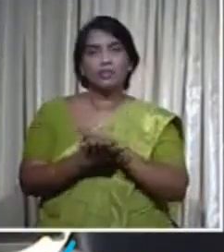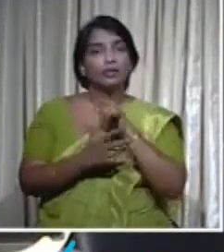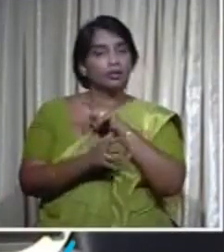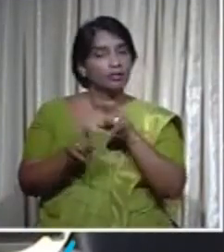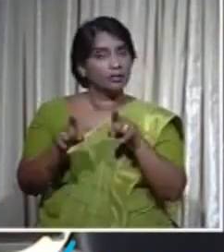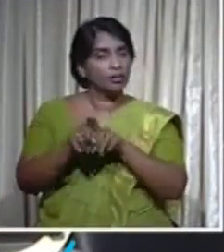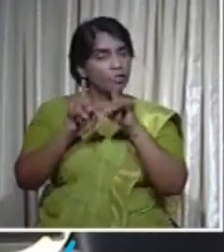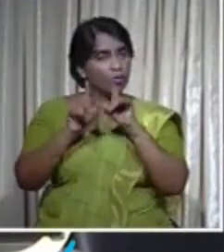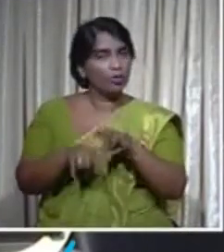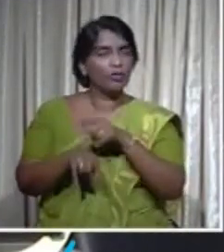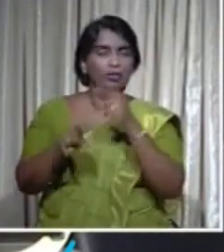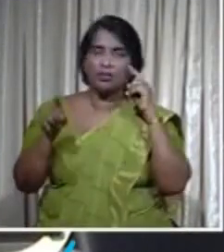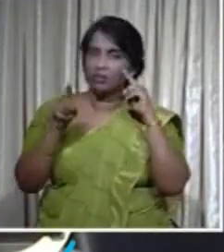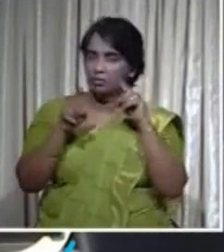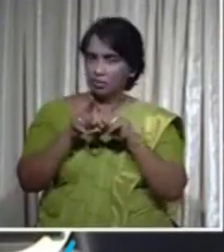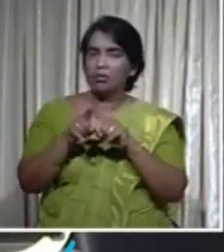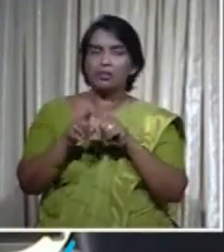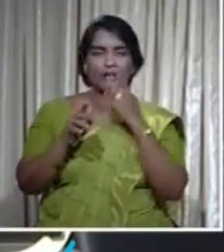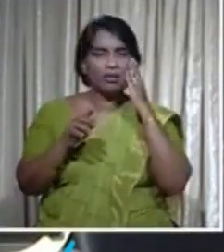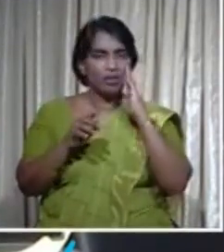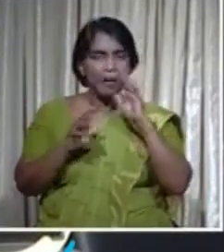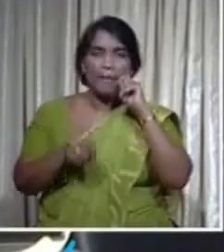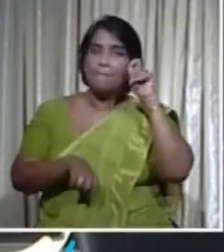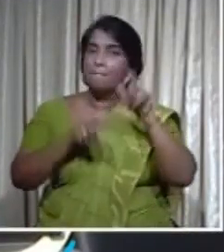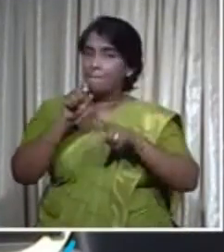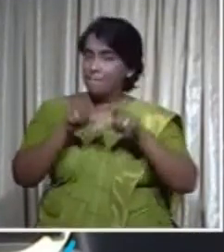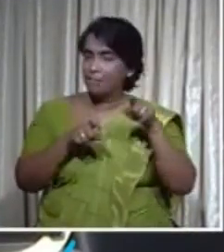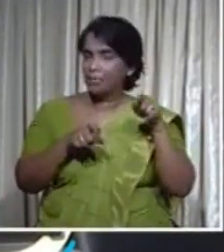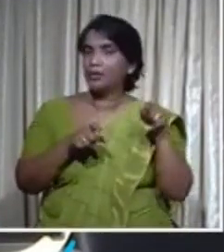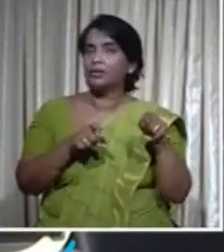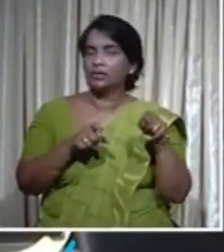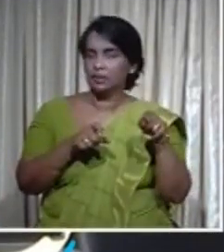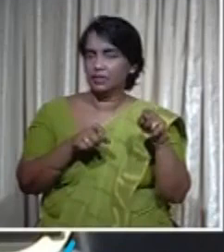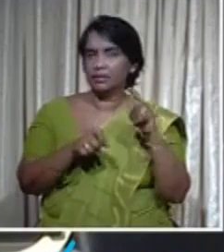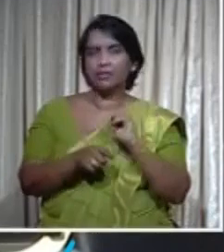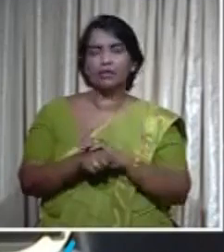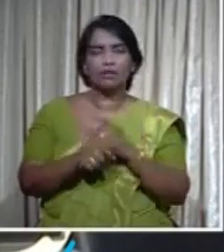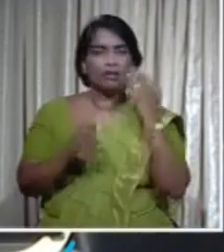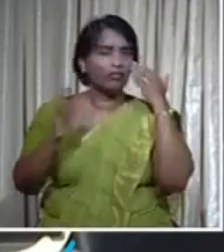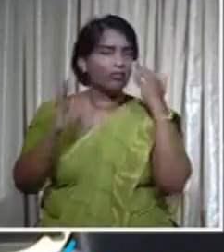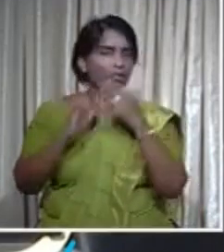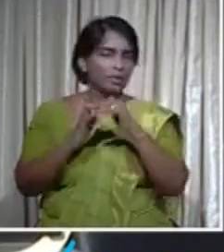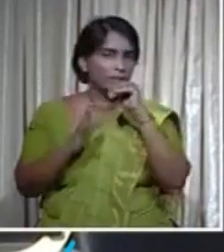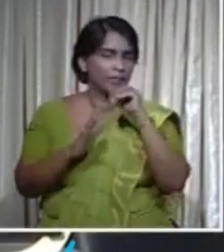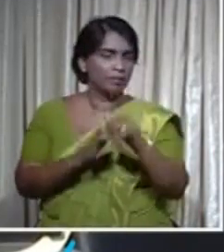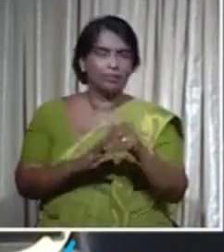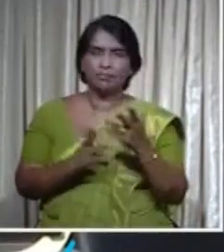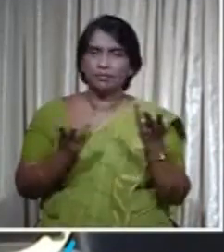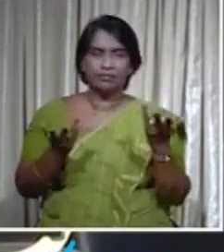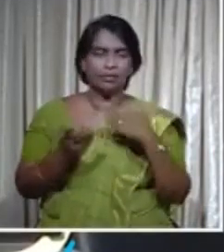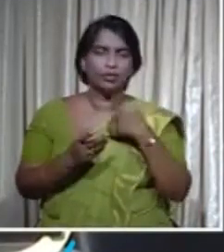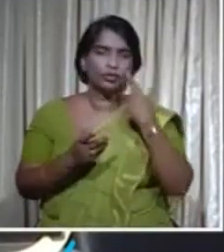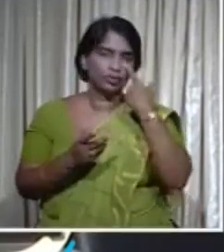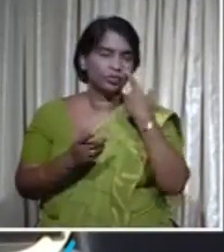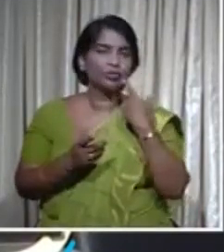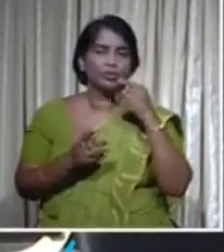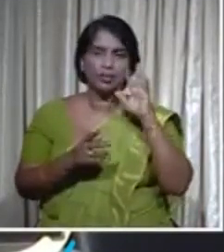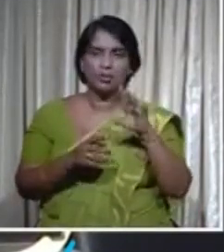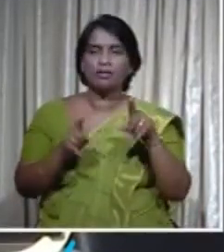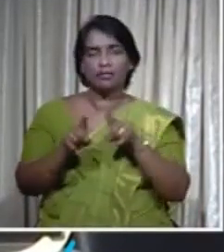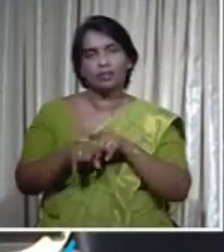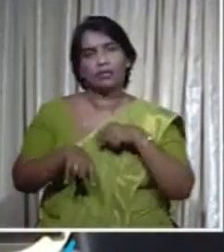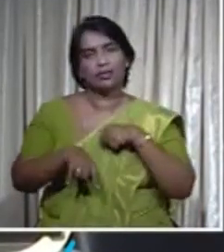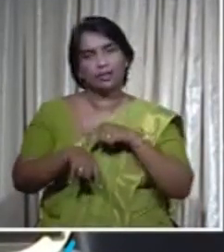சாதாரண மக்களுடைய நிலைமை படு மோசமான ஒரு சூழலை தங்கி நிற்கிறது என்பதை இங்கு குறிப்பிட